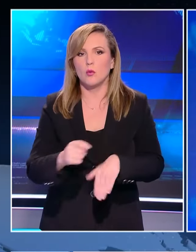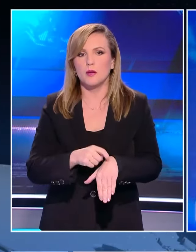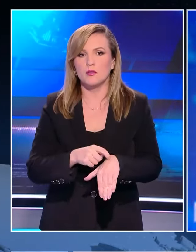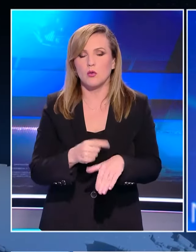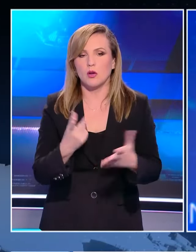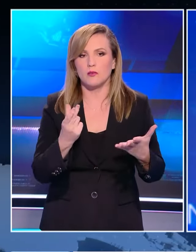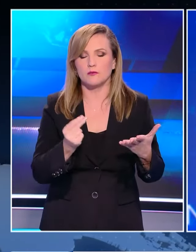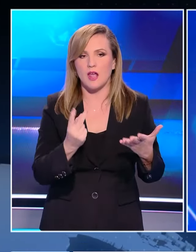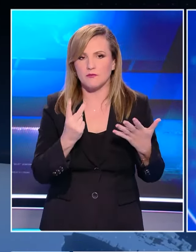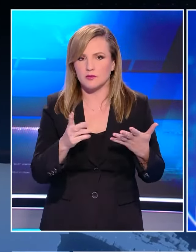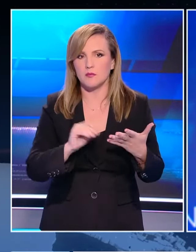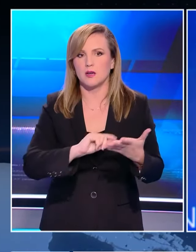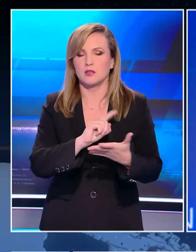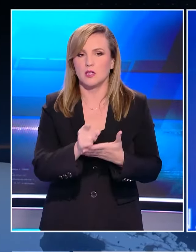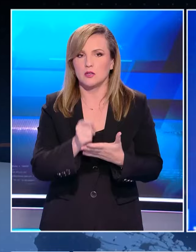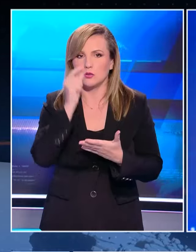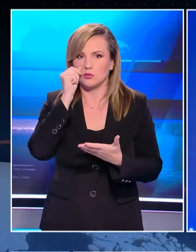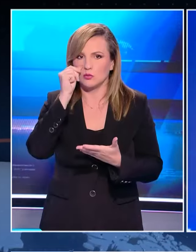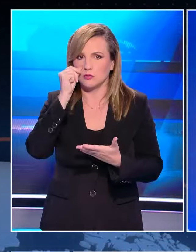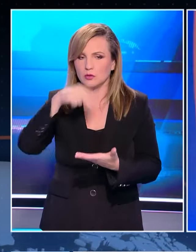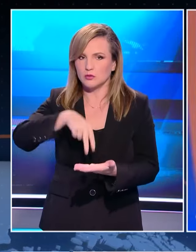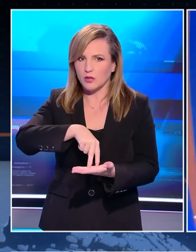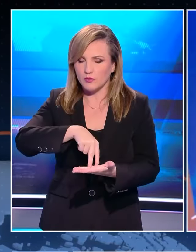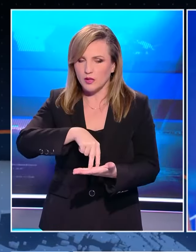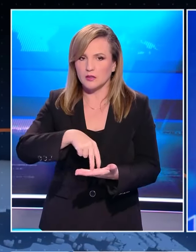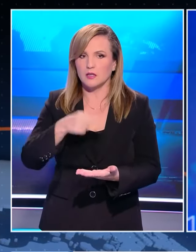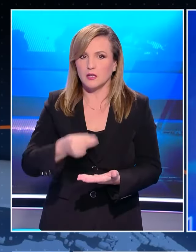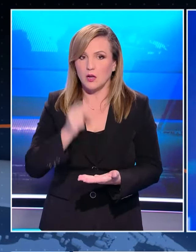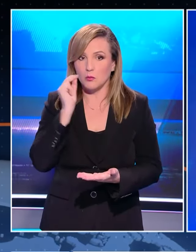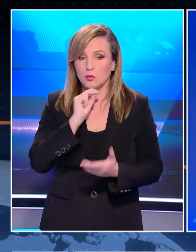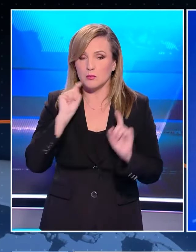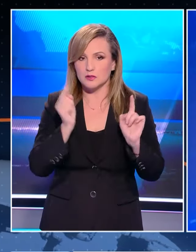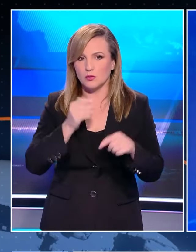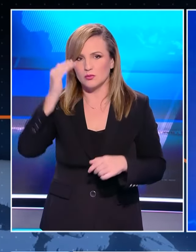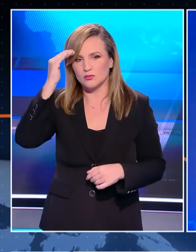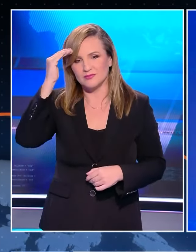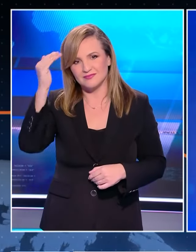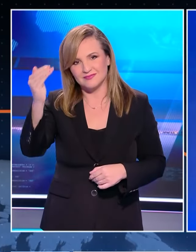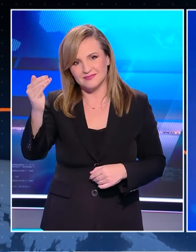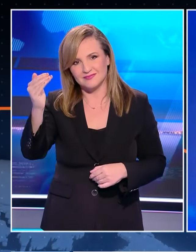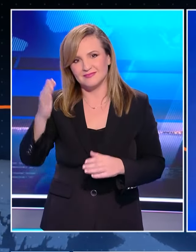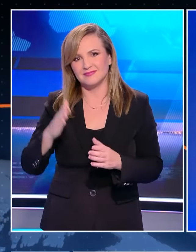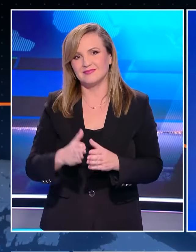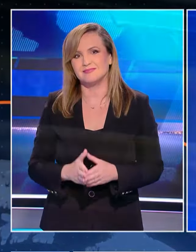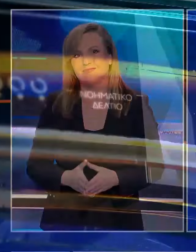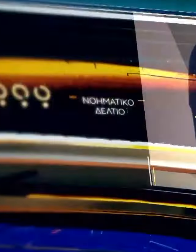δελτίο ειδήσεων του Open στις 7 παρατέταρτο με τον Νίκο Στραβελάκη. Από όλους εμάς, καλό απόγευμα.